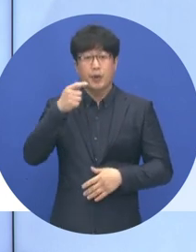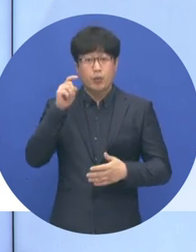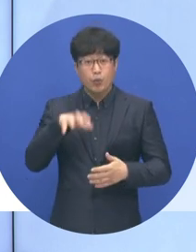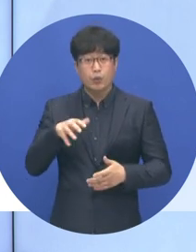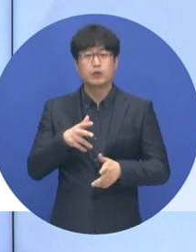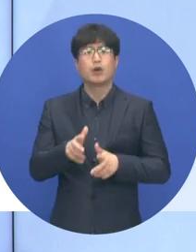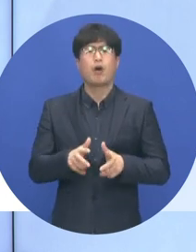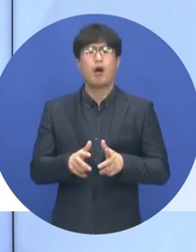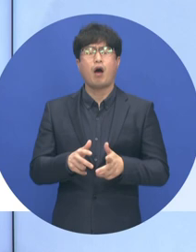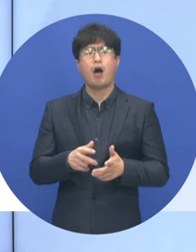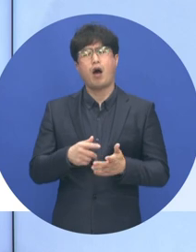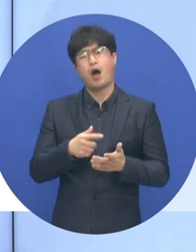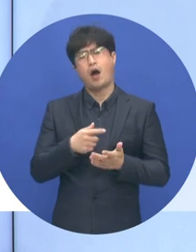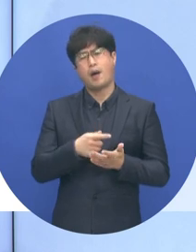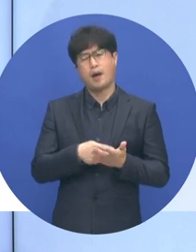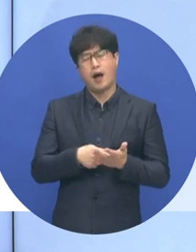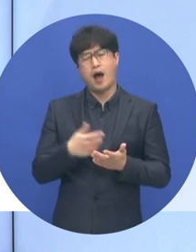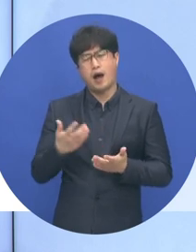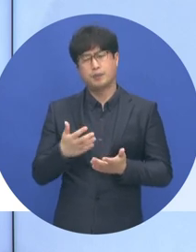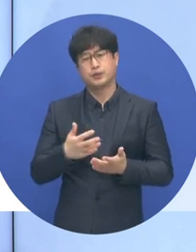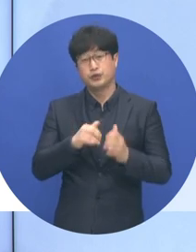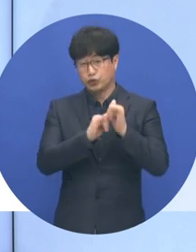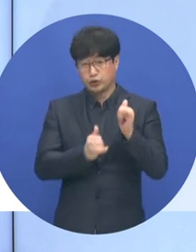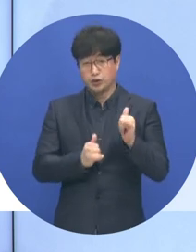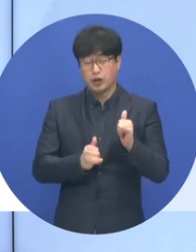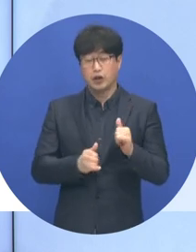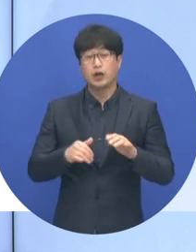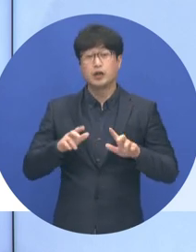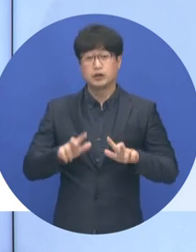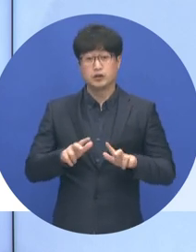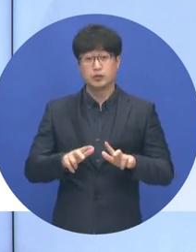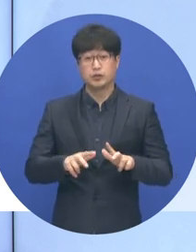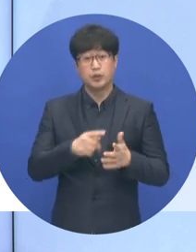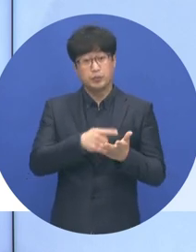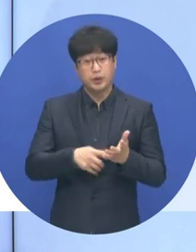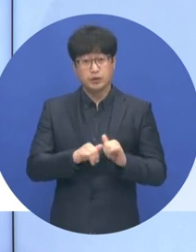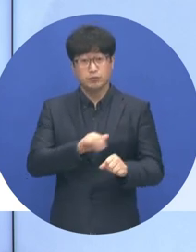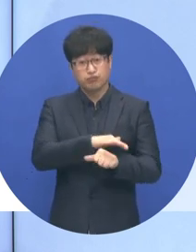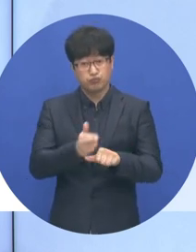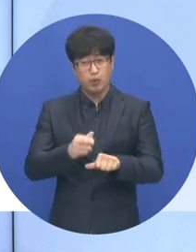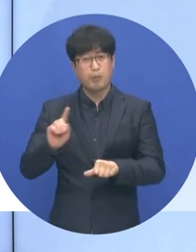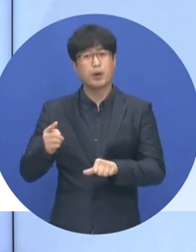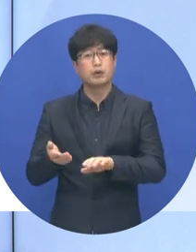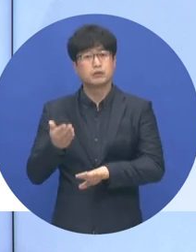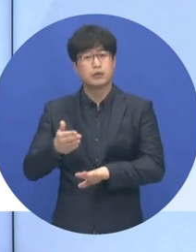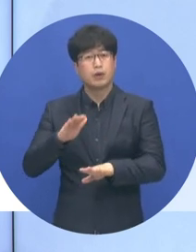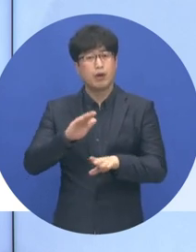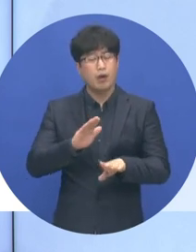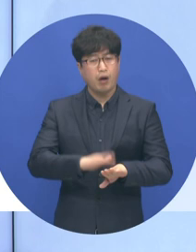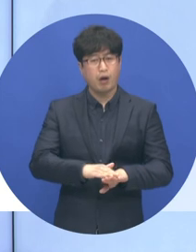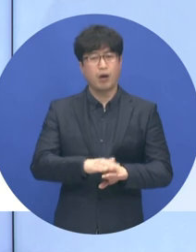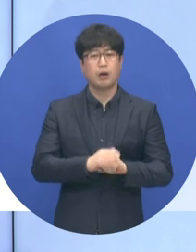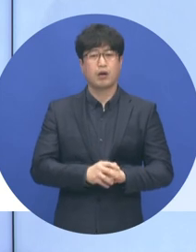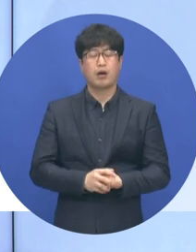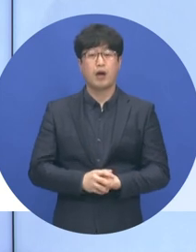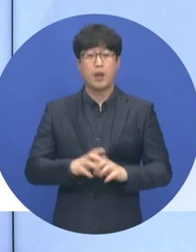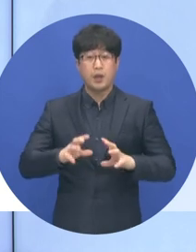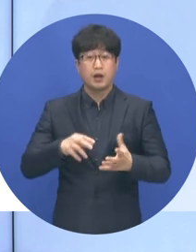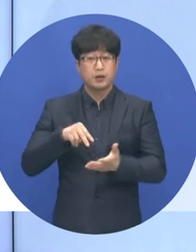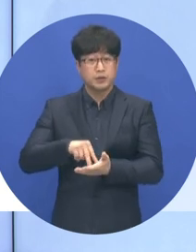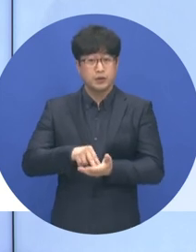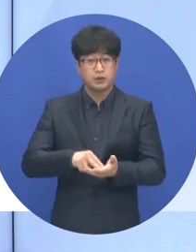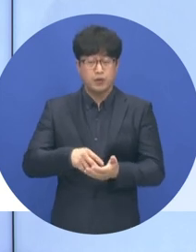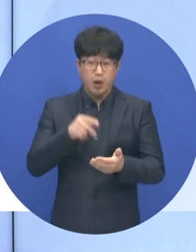뼈아픈 우리 역사인데요. 아직도 희생자의 무덤이 100기 넘게 남아있습니다. 국가 차원의 유해 발굴이 제자리걸음인